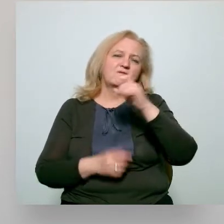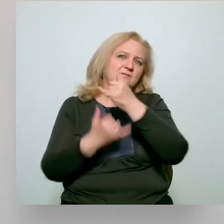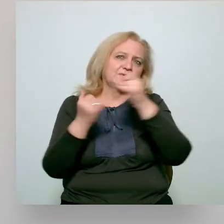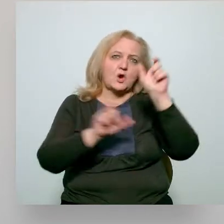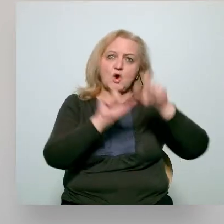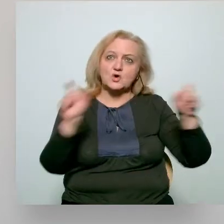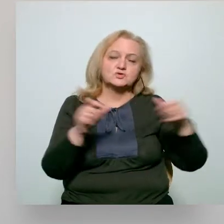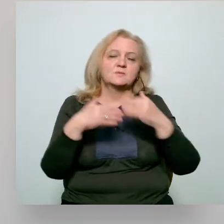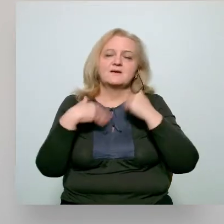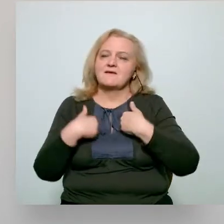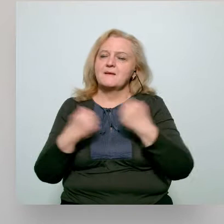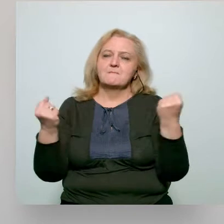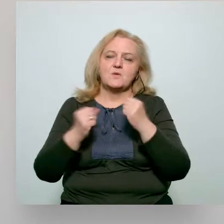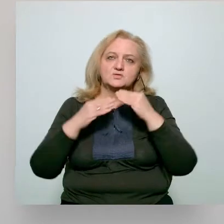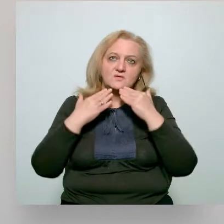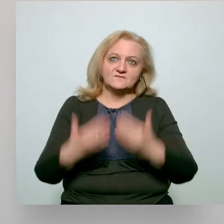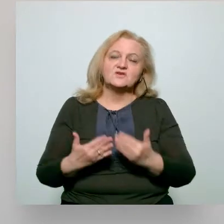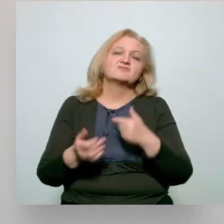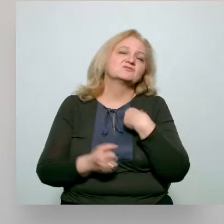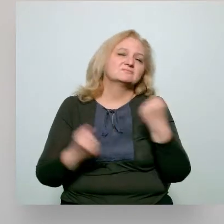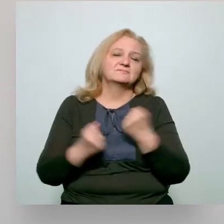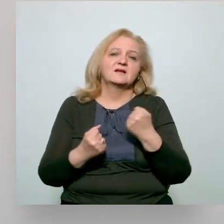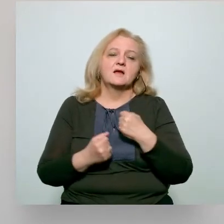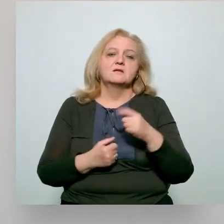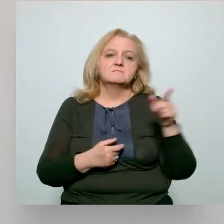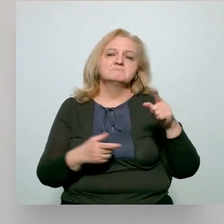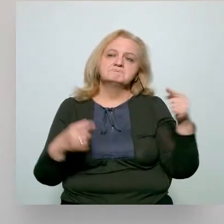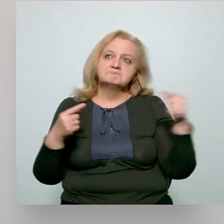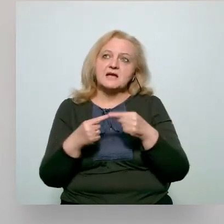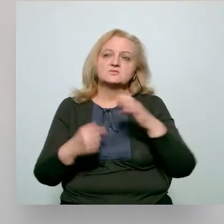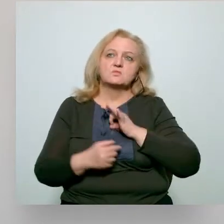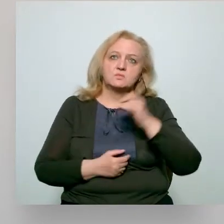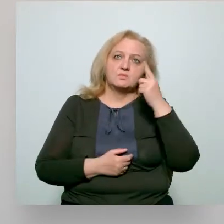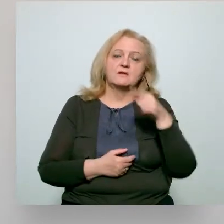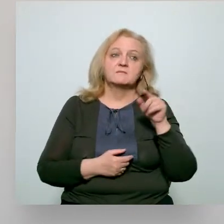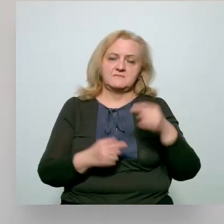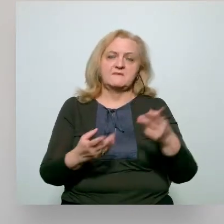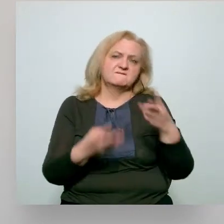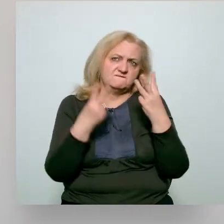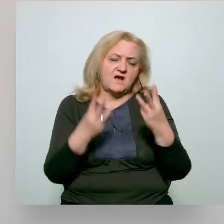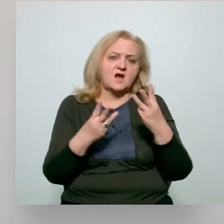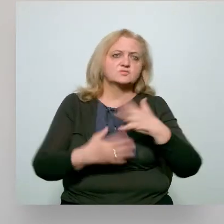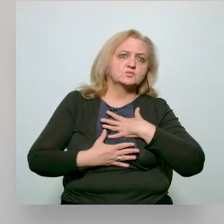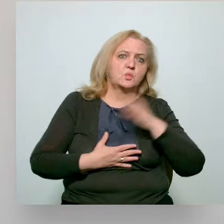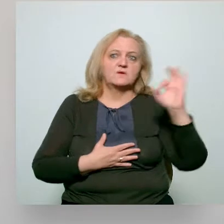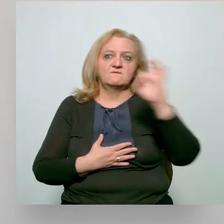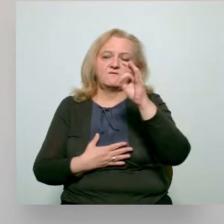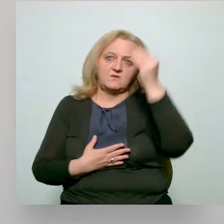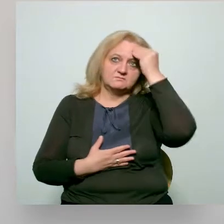też przeszedł się przez moje koncepcje. Tak naprawdę to bardzo słuszne uwagi, refleksje, które